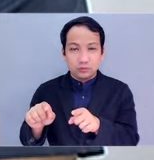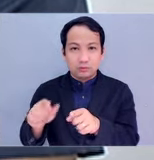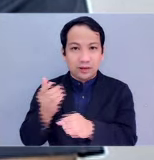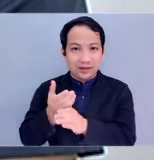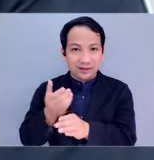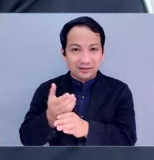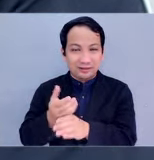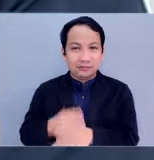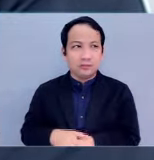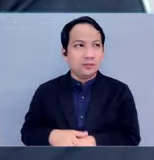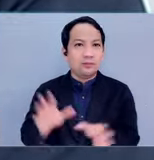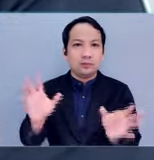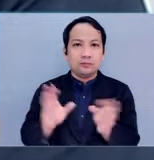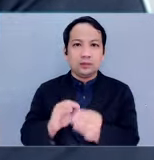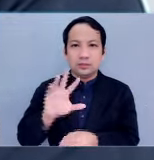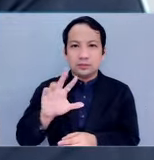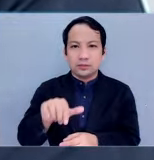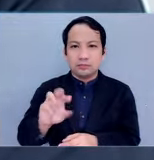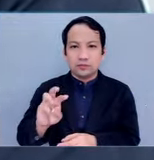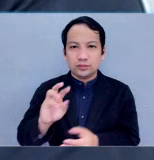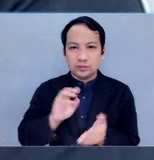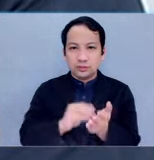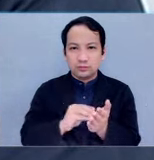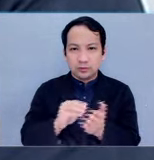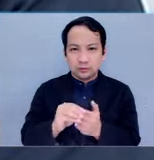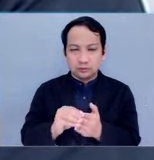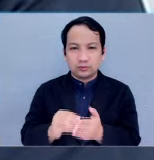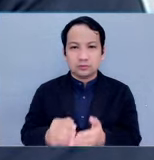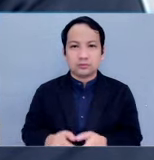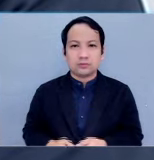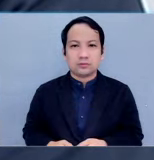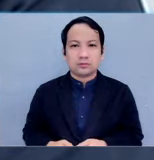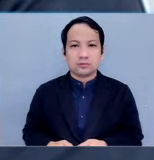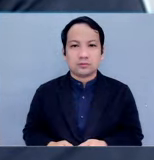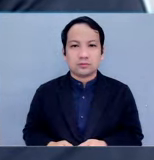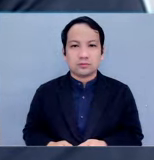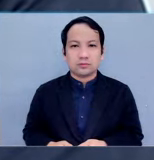3.6 million para may isa katumpara nila at makuha nila yung pera.